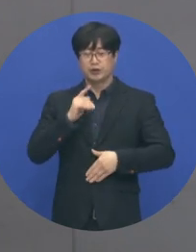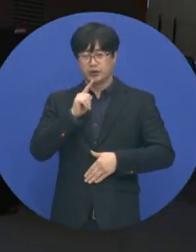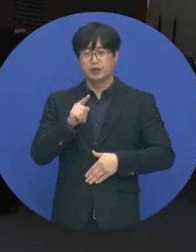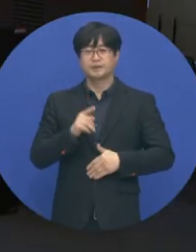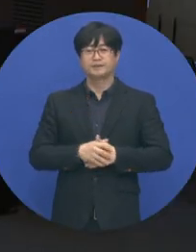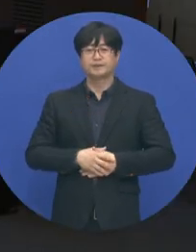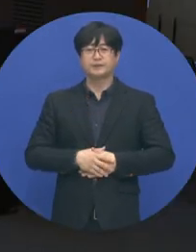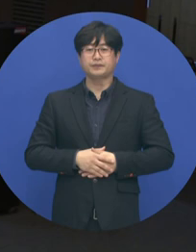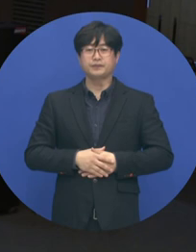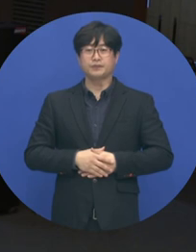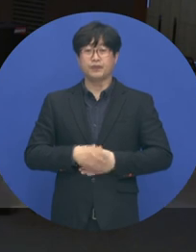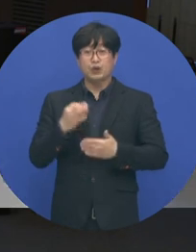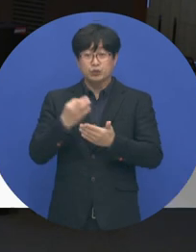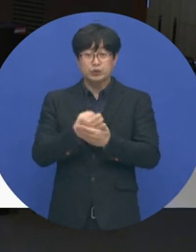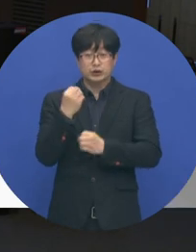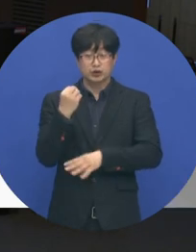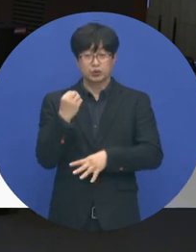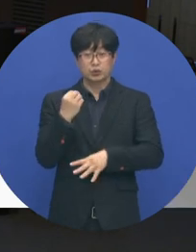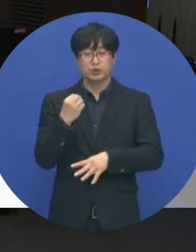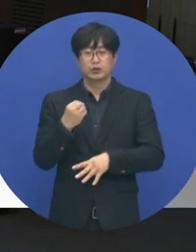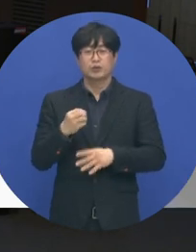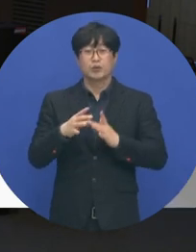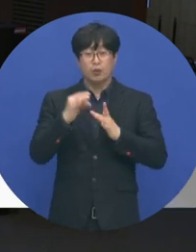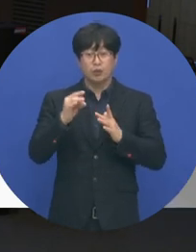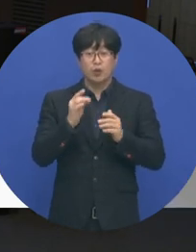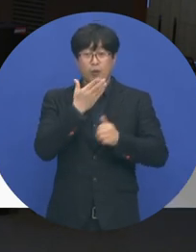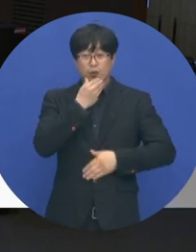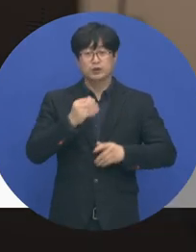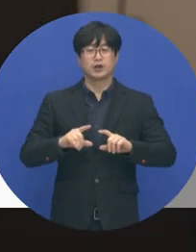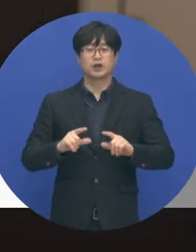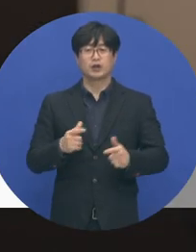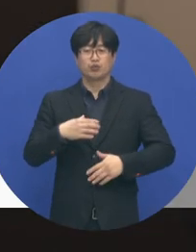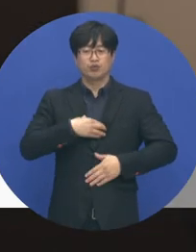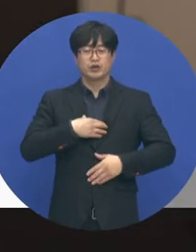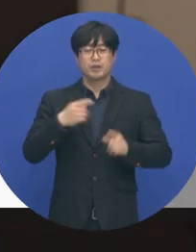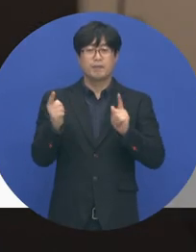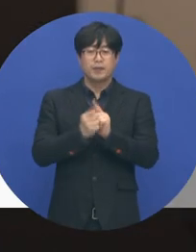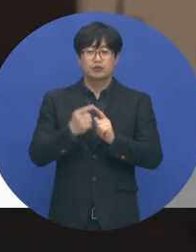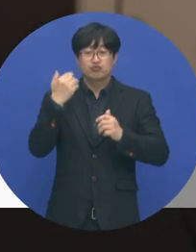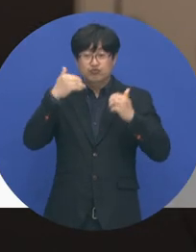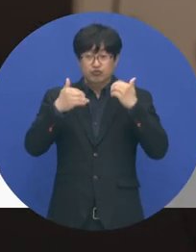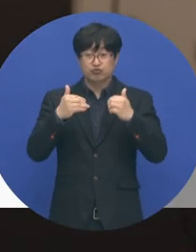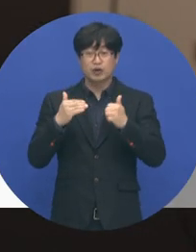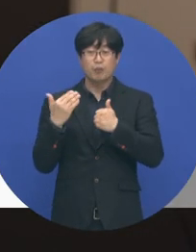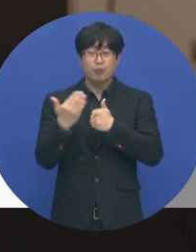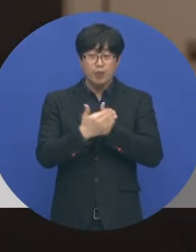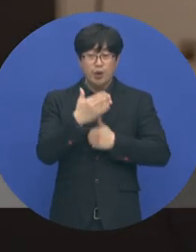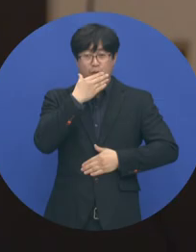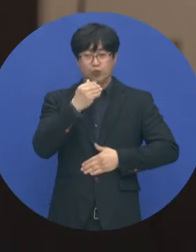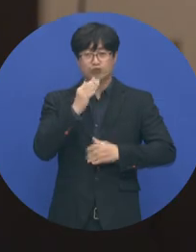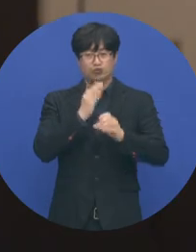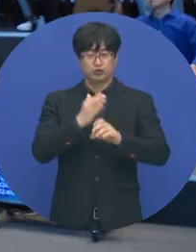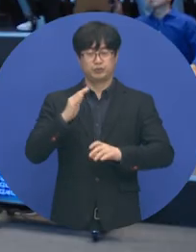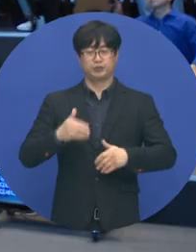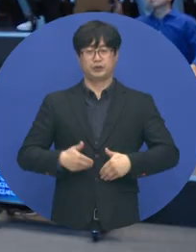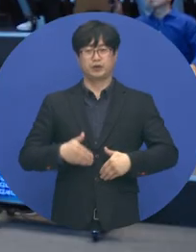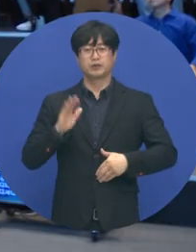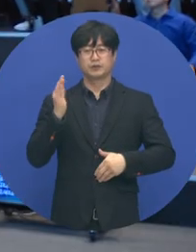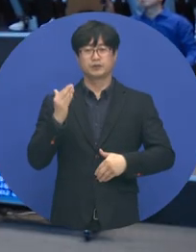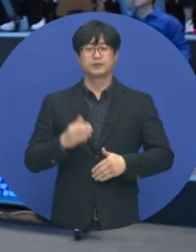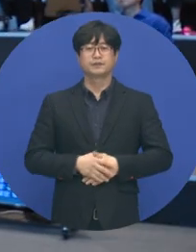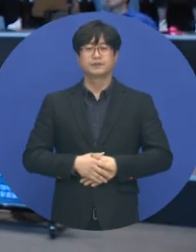왔다. 소득을 기준으로 하는 선별적 복지가 아닌 위기를 맞은 누구나 품을 수 있는 복지가 중심이 되어야 한다는